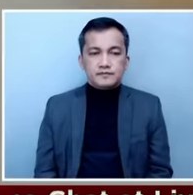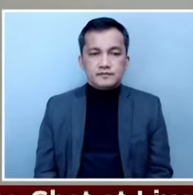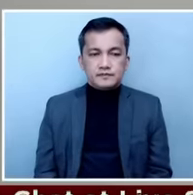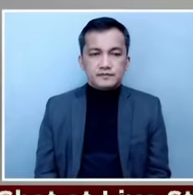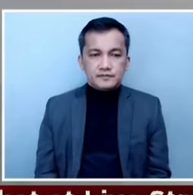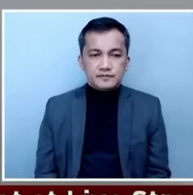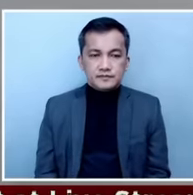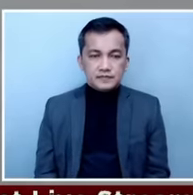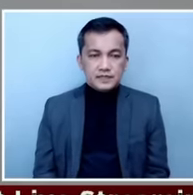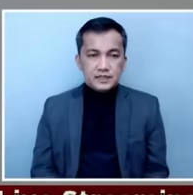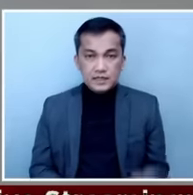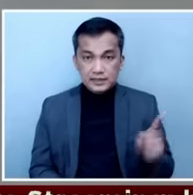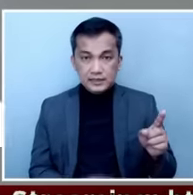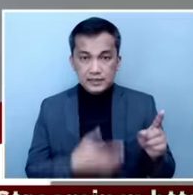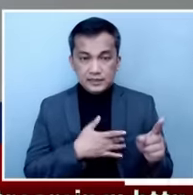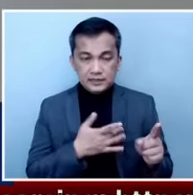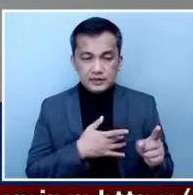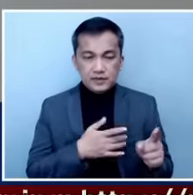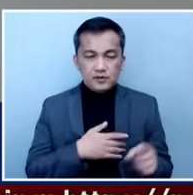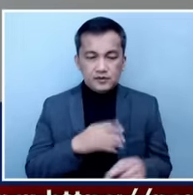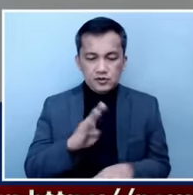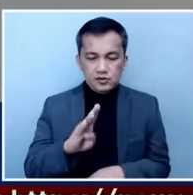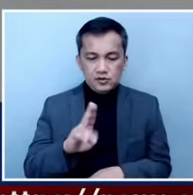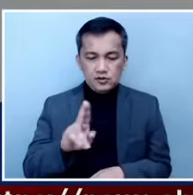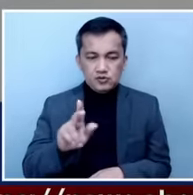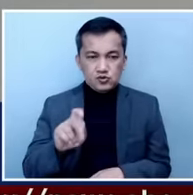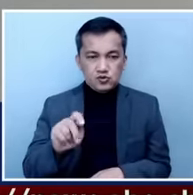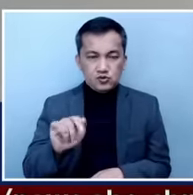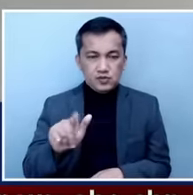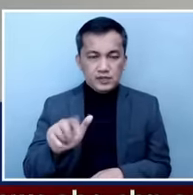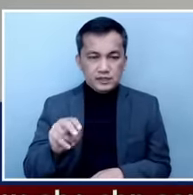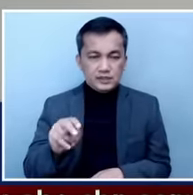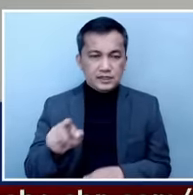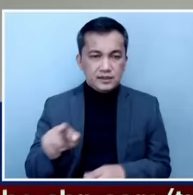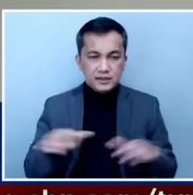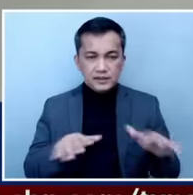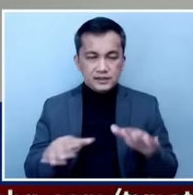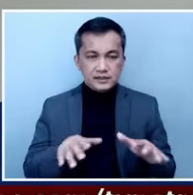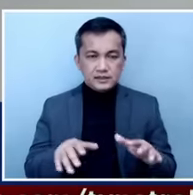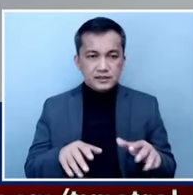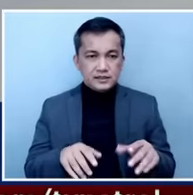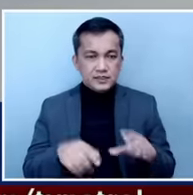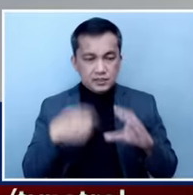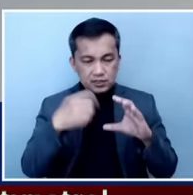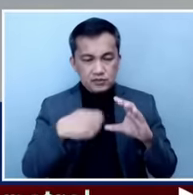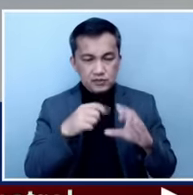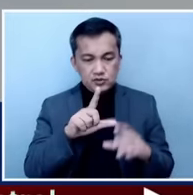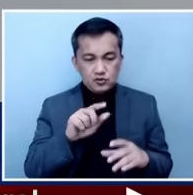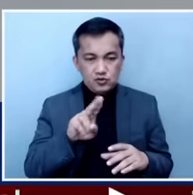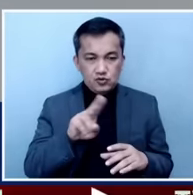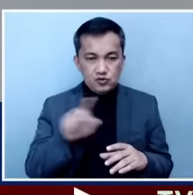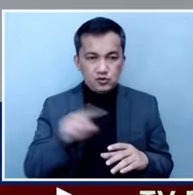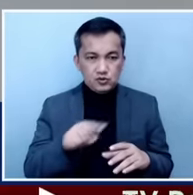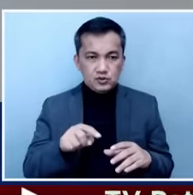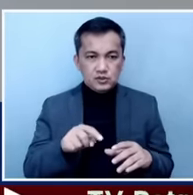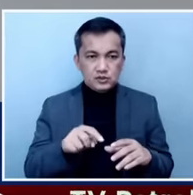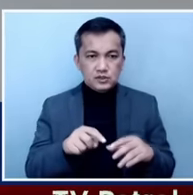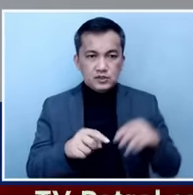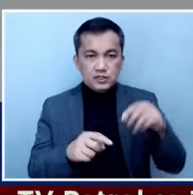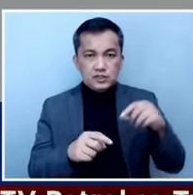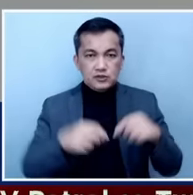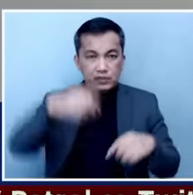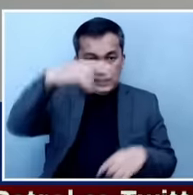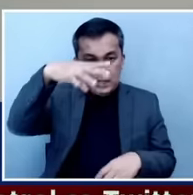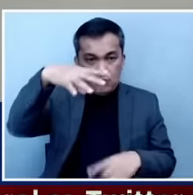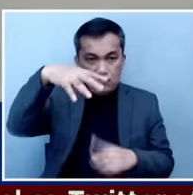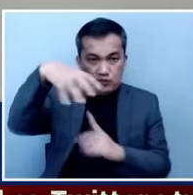At naramdaman din sa Butuan City ang pagyanig. Nakuna ng video ni Luz Magnaye ang paggalaw ng kanilang chandelier